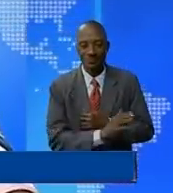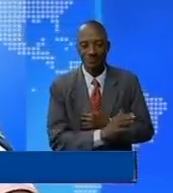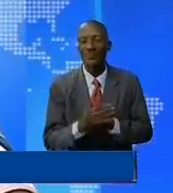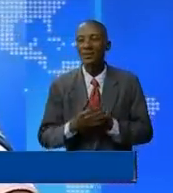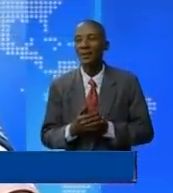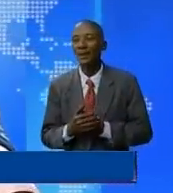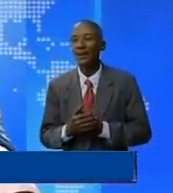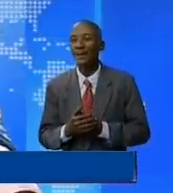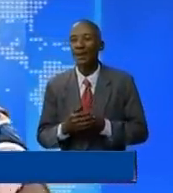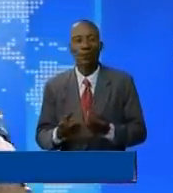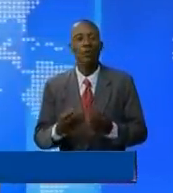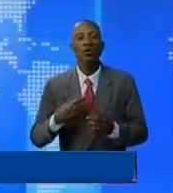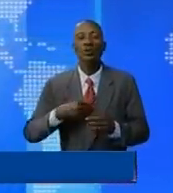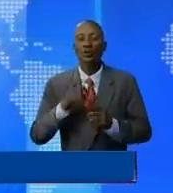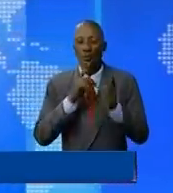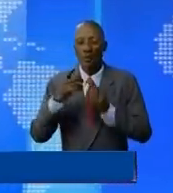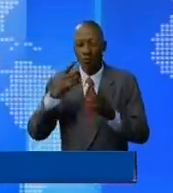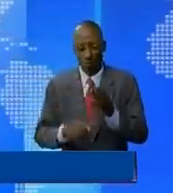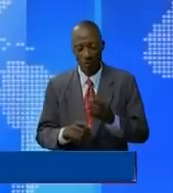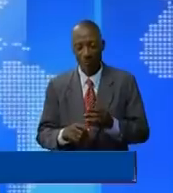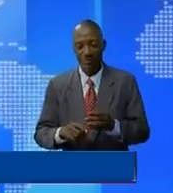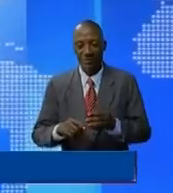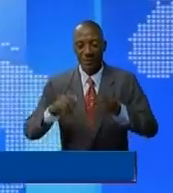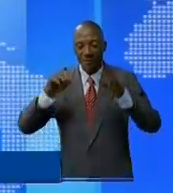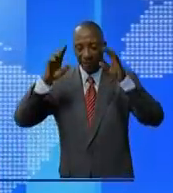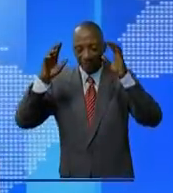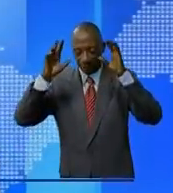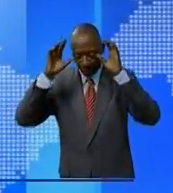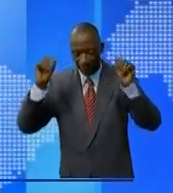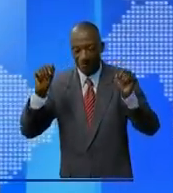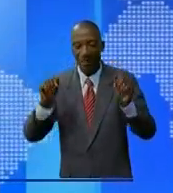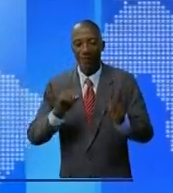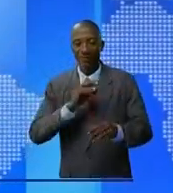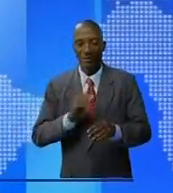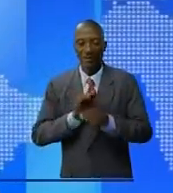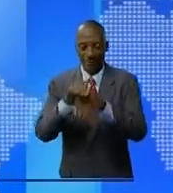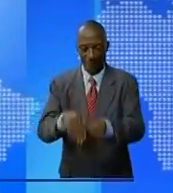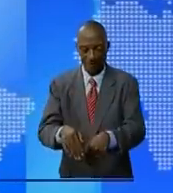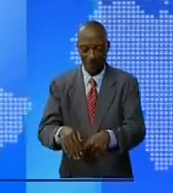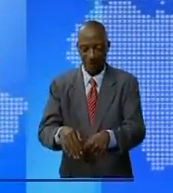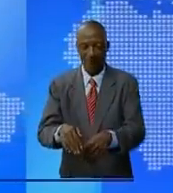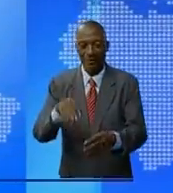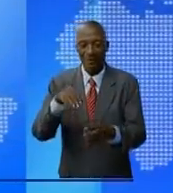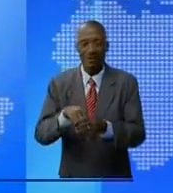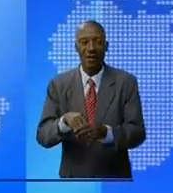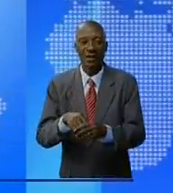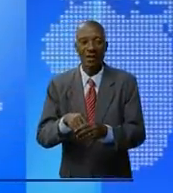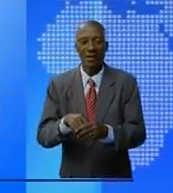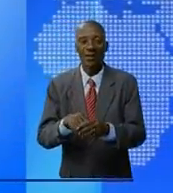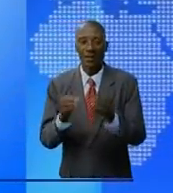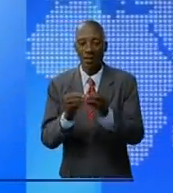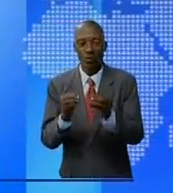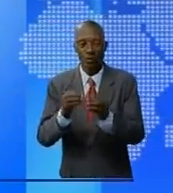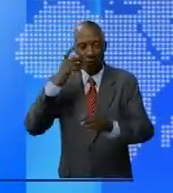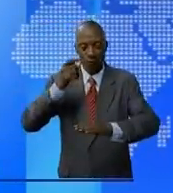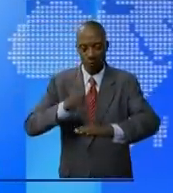la rentrée judiciaire à la Cour de cassation a eu lieu ce lundi. Le président de la République, Félix-Antoine Tshisekedi, a assisté personnellement à